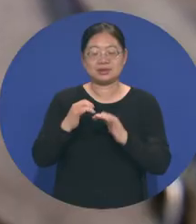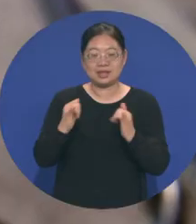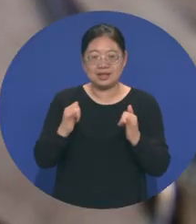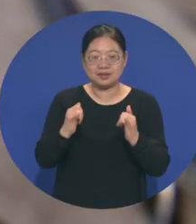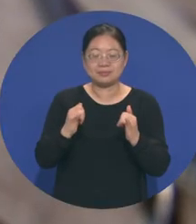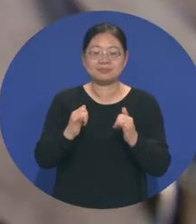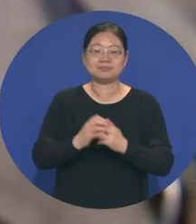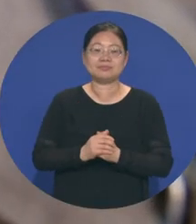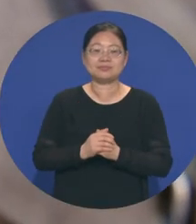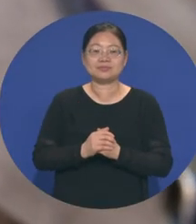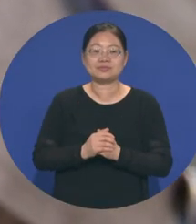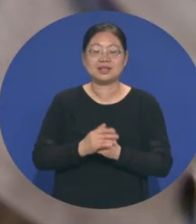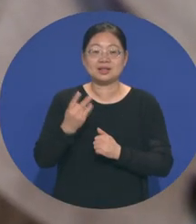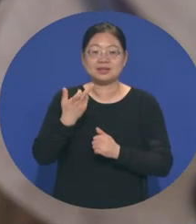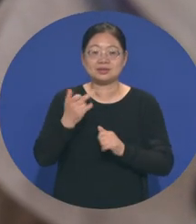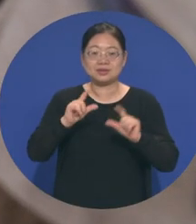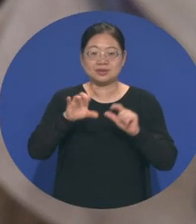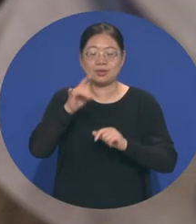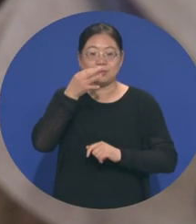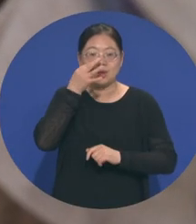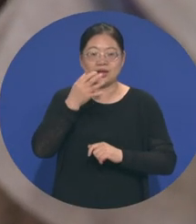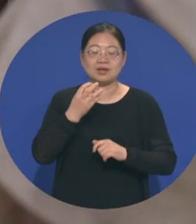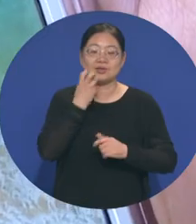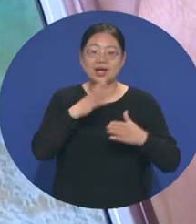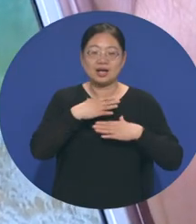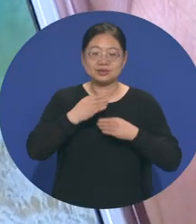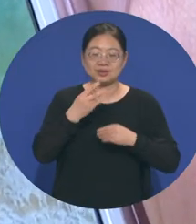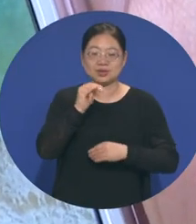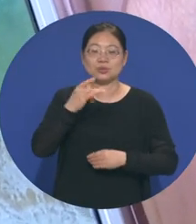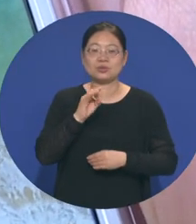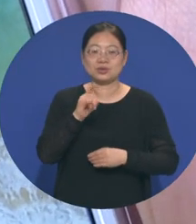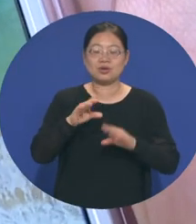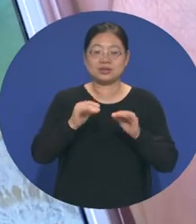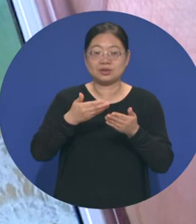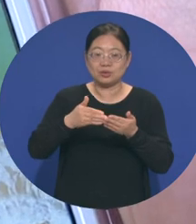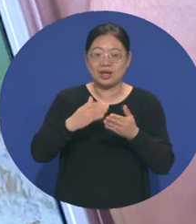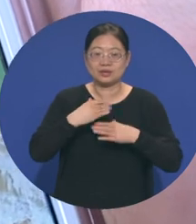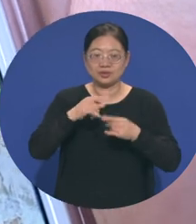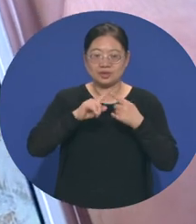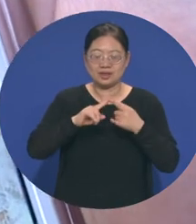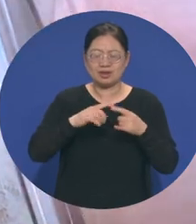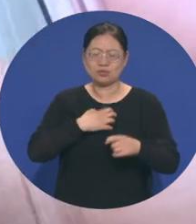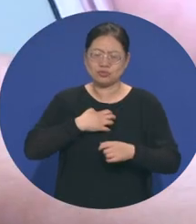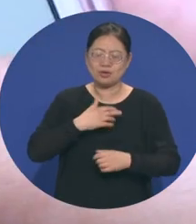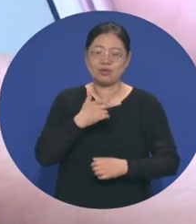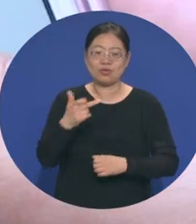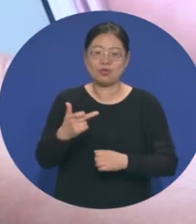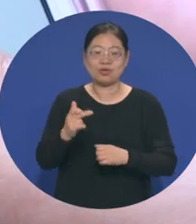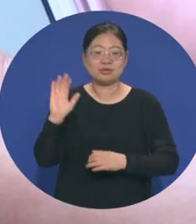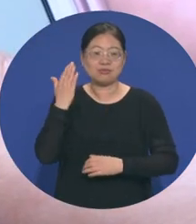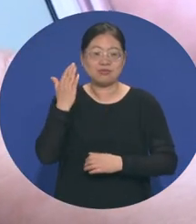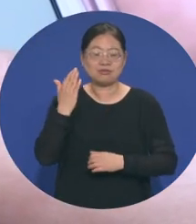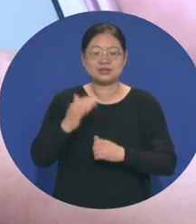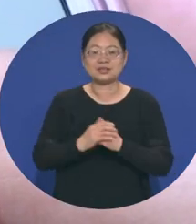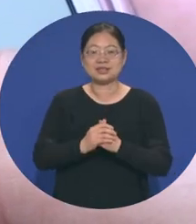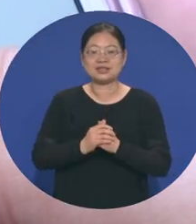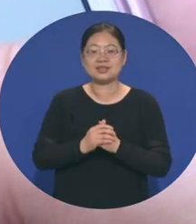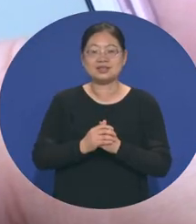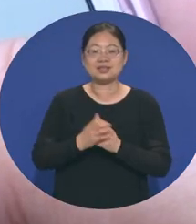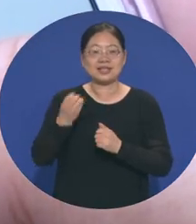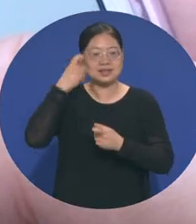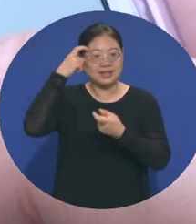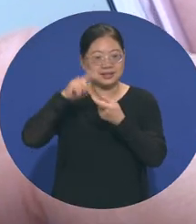명입니다 지난 2017년 첫선을 보인 경기 안전 대동여지도는 안전에 대한 우려가 커지면서 최근들어